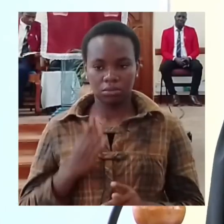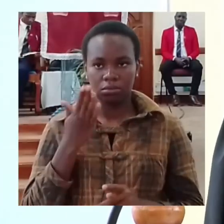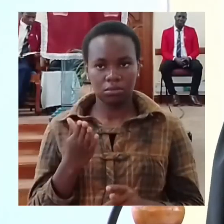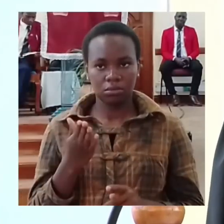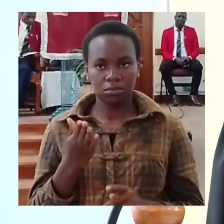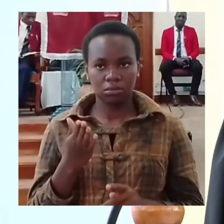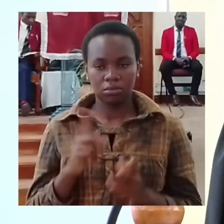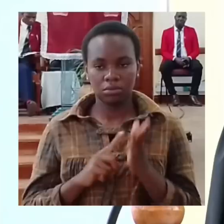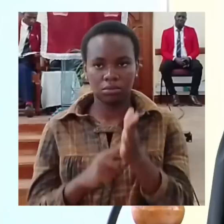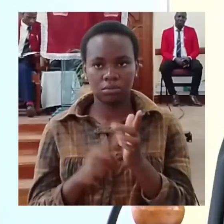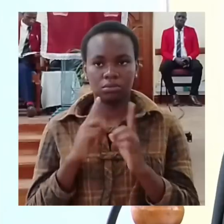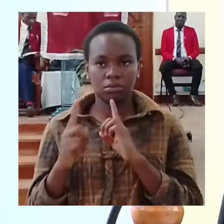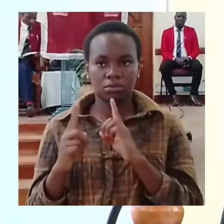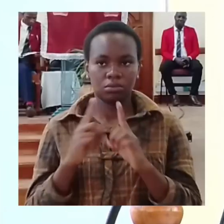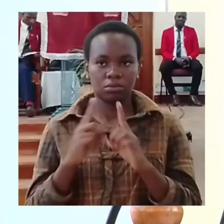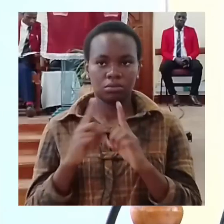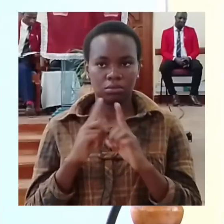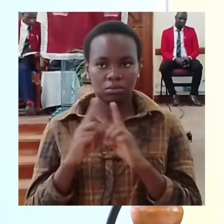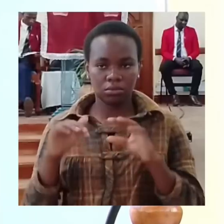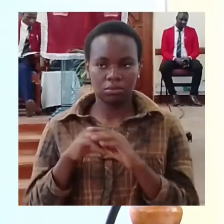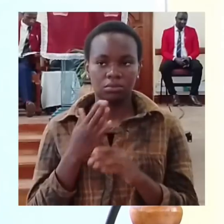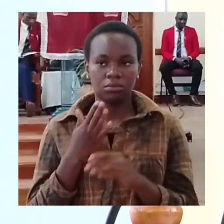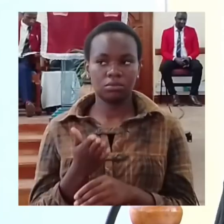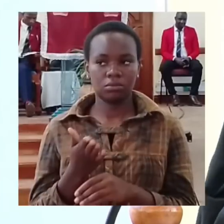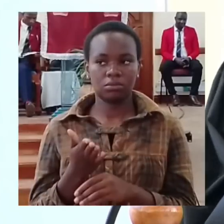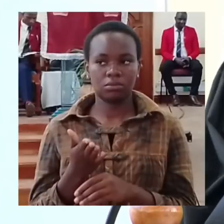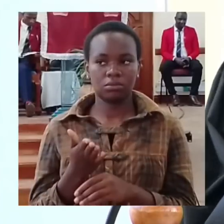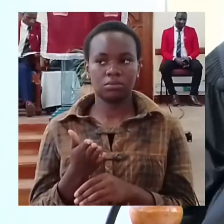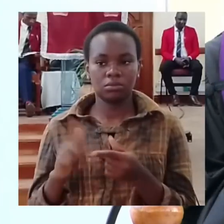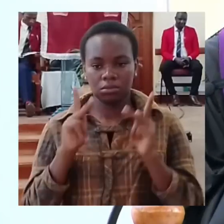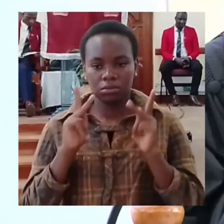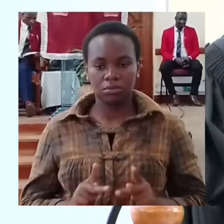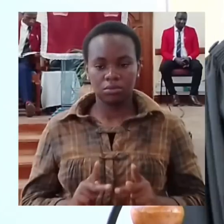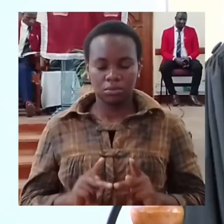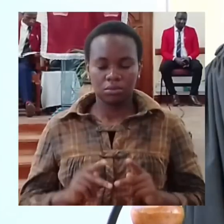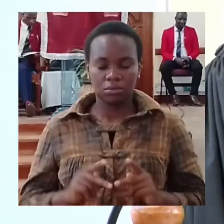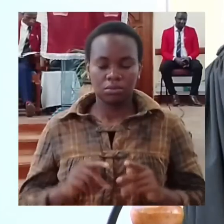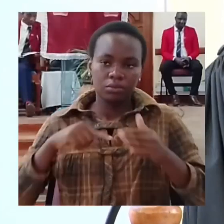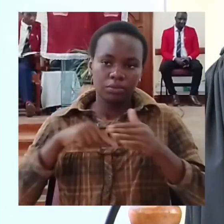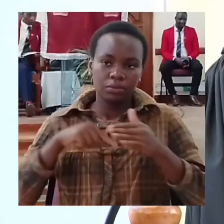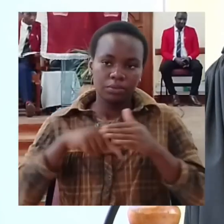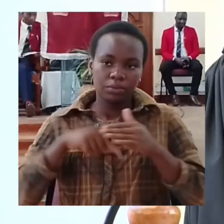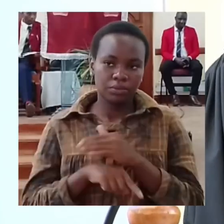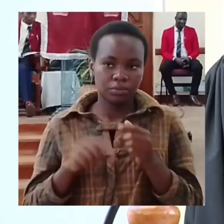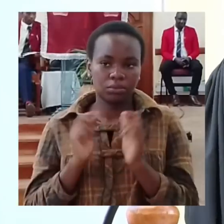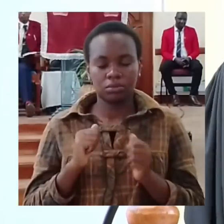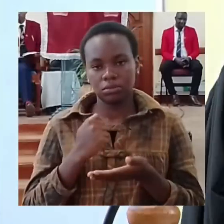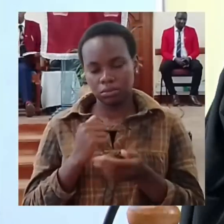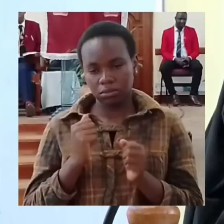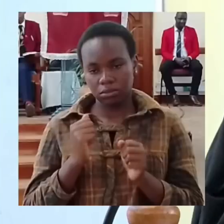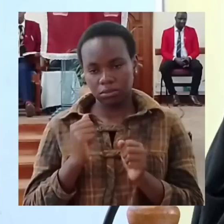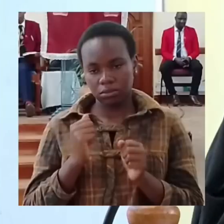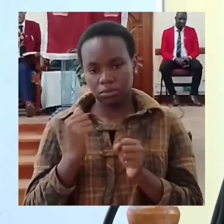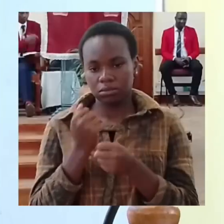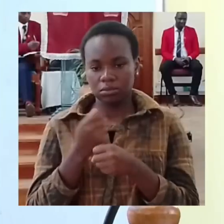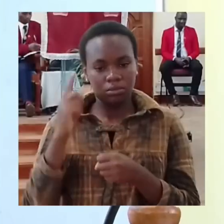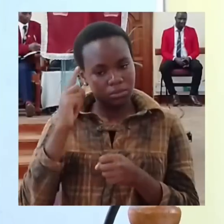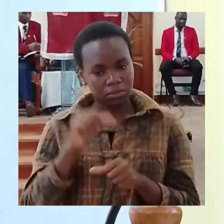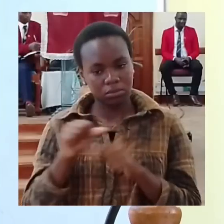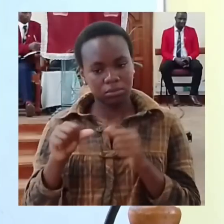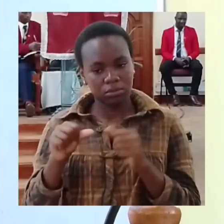ũtũmaga warie mĩario ĩrĩa waragia. Mũndũ ũcio wa na thĩinĩ ũrĩa ũtũmaga wĩcirie ũrĩa